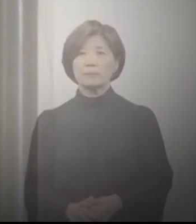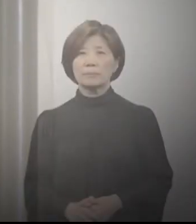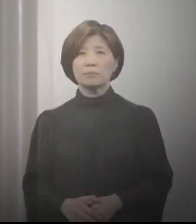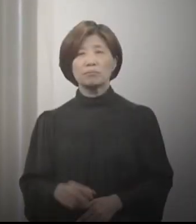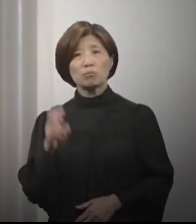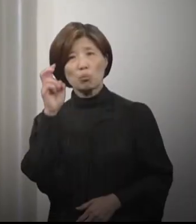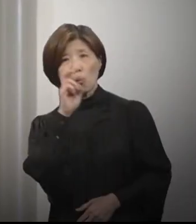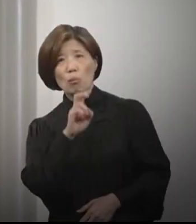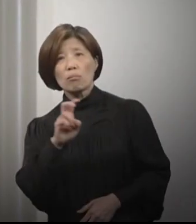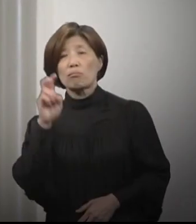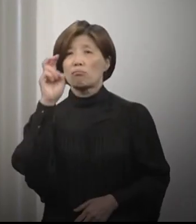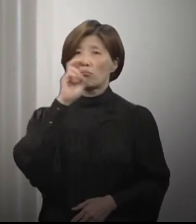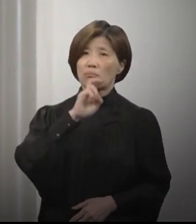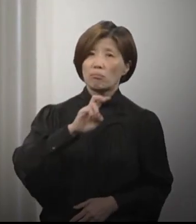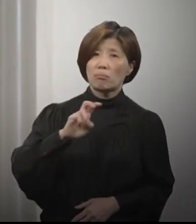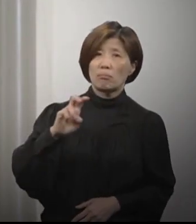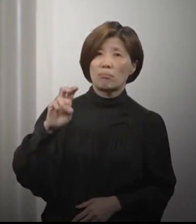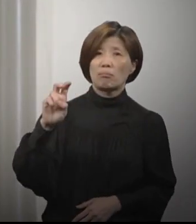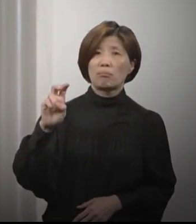떠나요